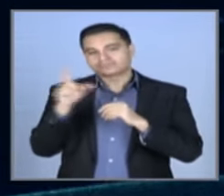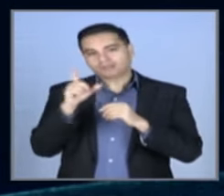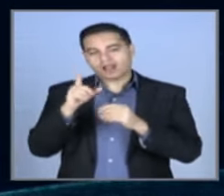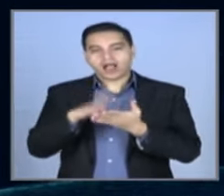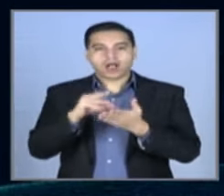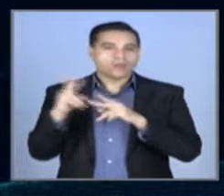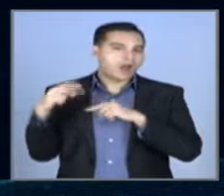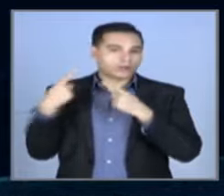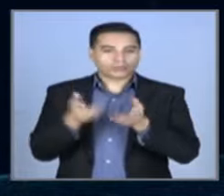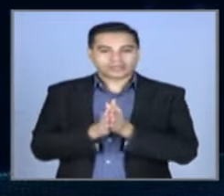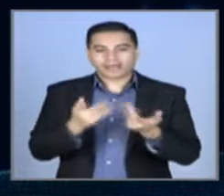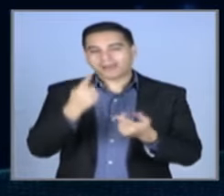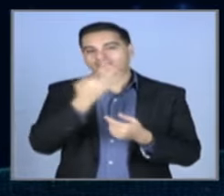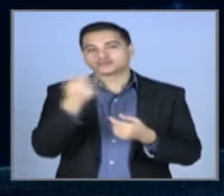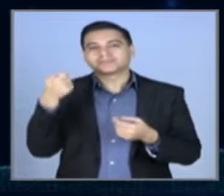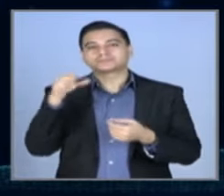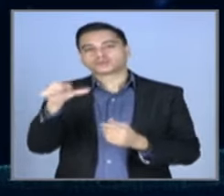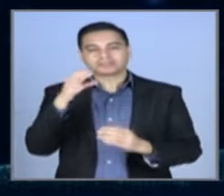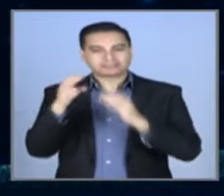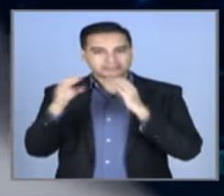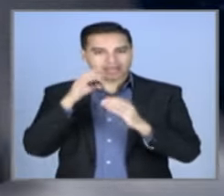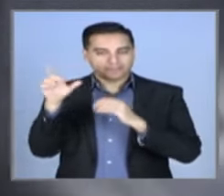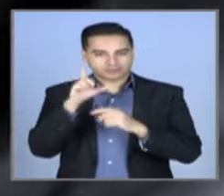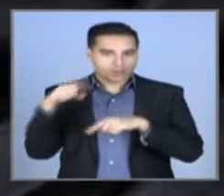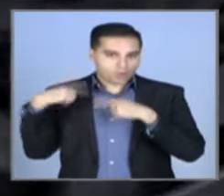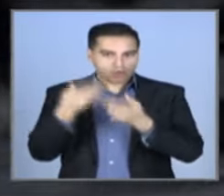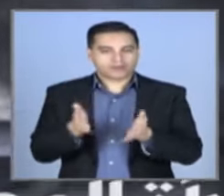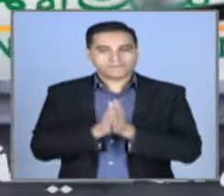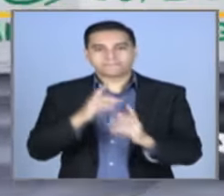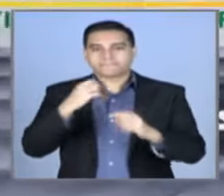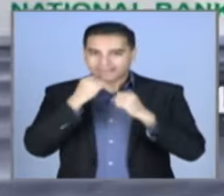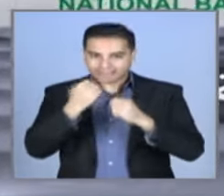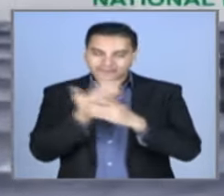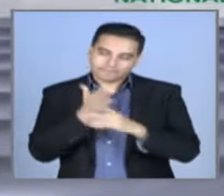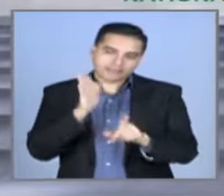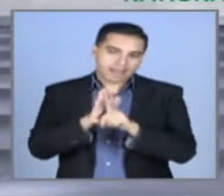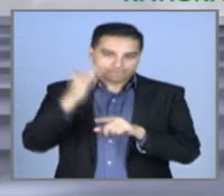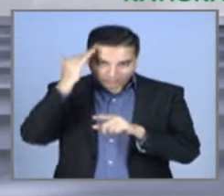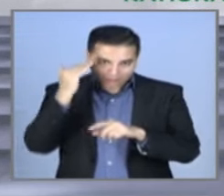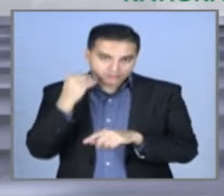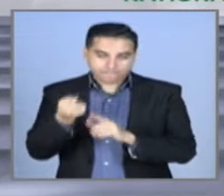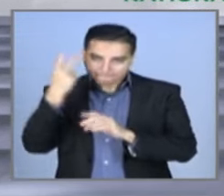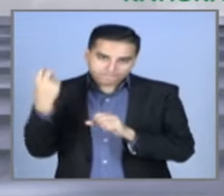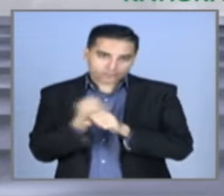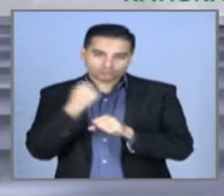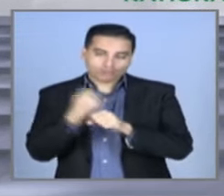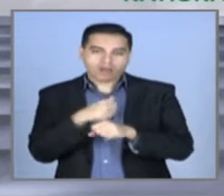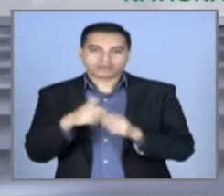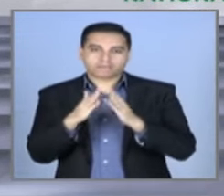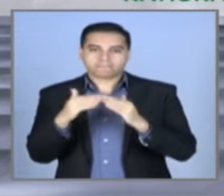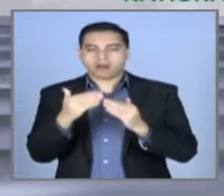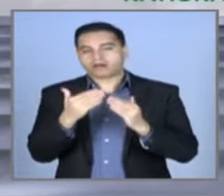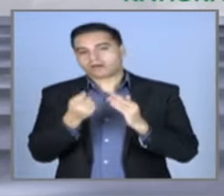لحد دلوقتي 1395 نقطه في خزنه البنك الاهلي المصري، الداعم الرئيسي لمشروعات المراه المعيله في